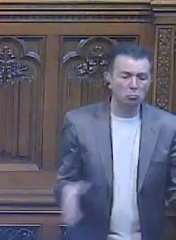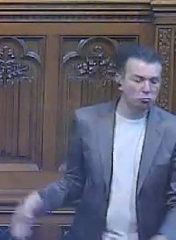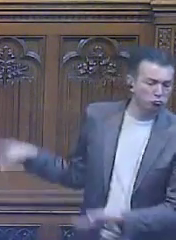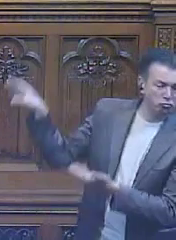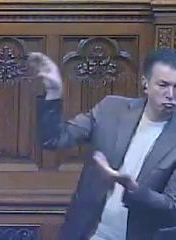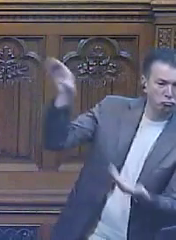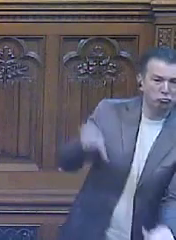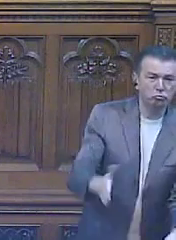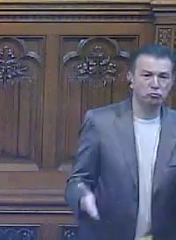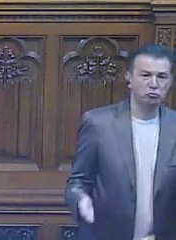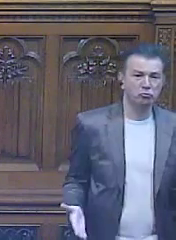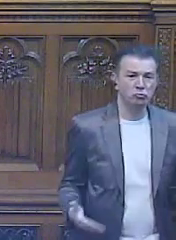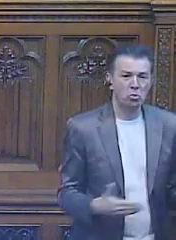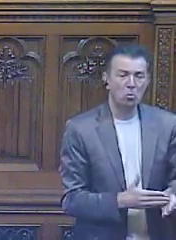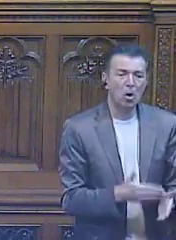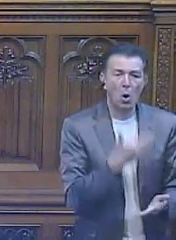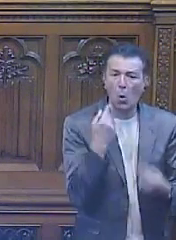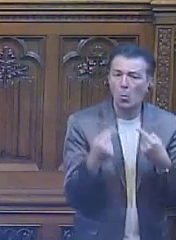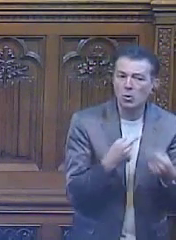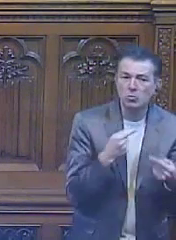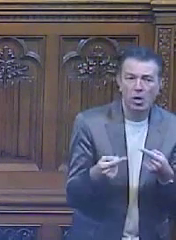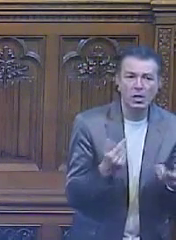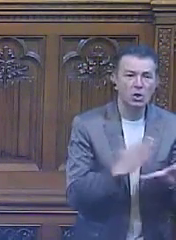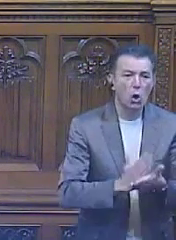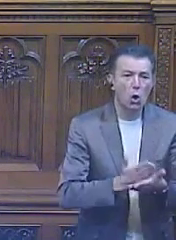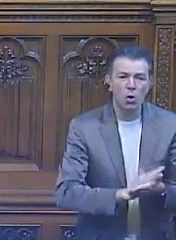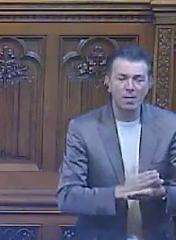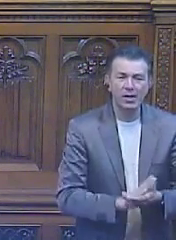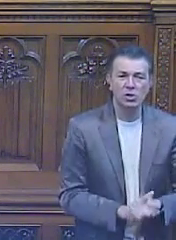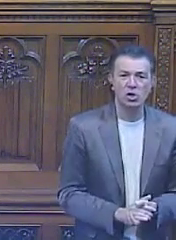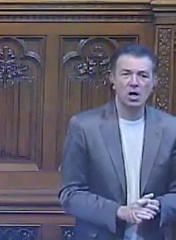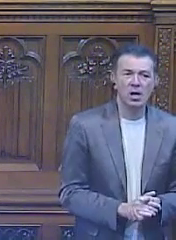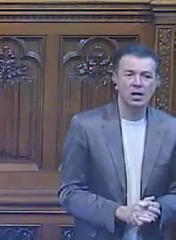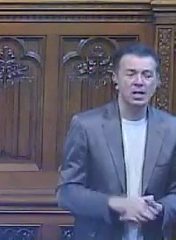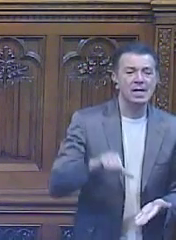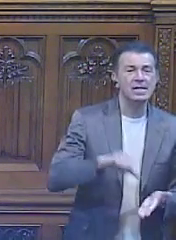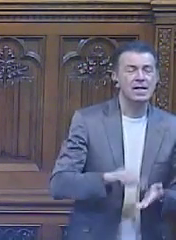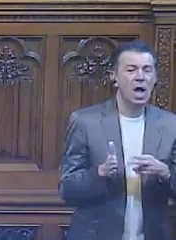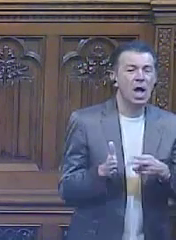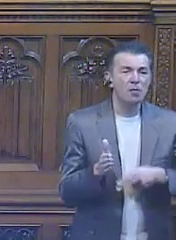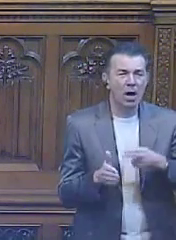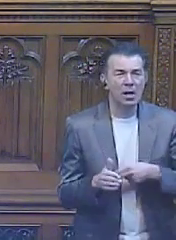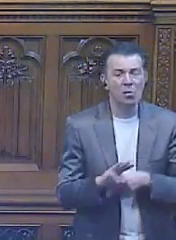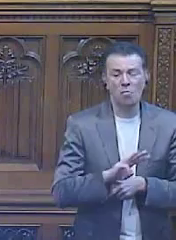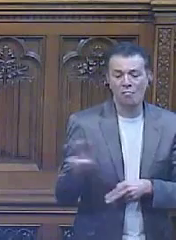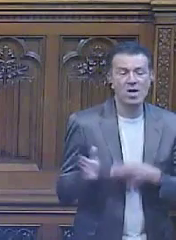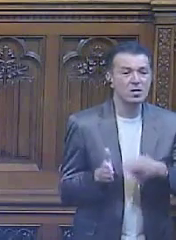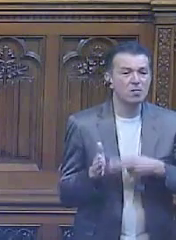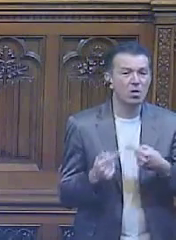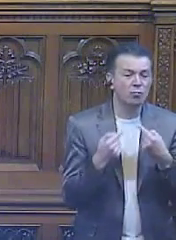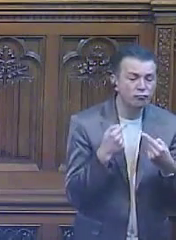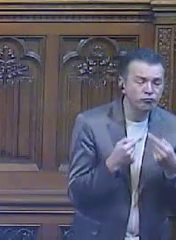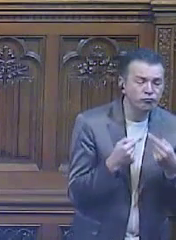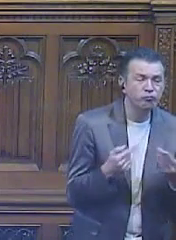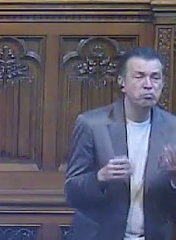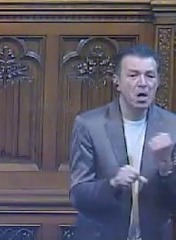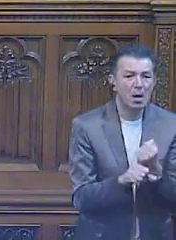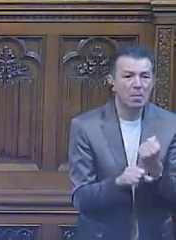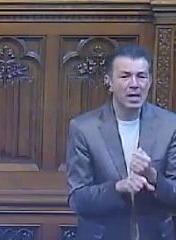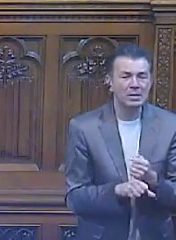ausgeschüttet. Und da braucht man dann zu sprechen mit Dolmetschern, die am Zentralbahnhof oder Westbahnhof tätig sind, die ganz klar